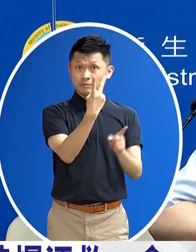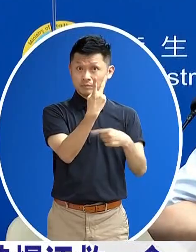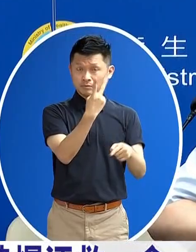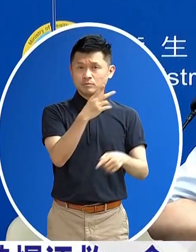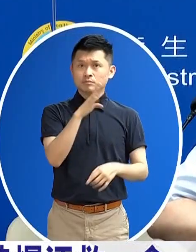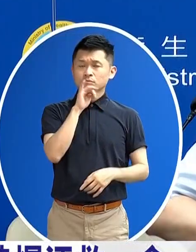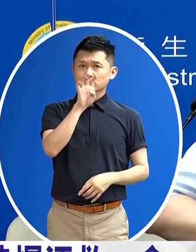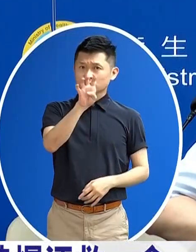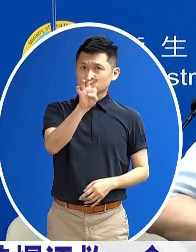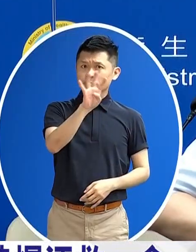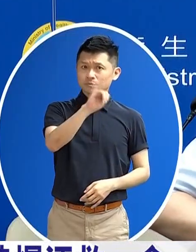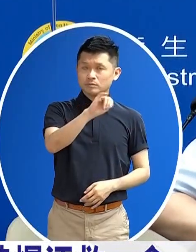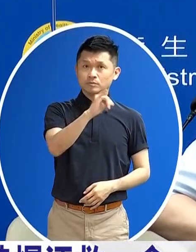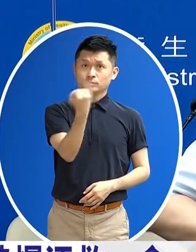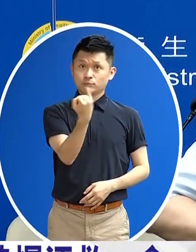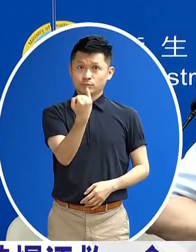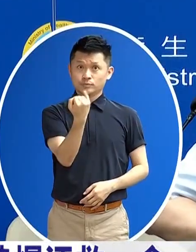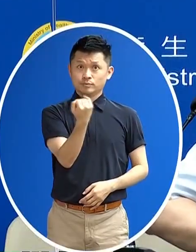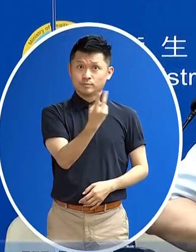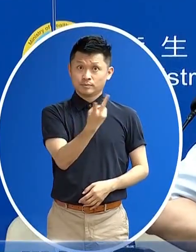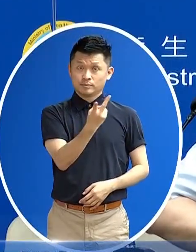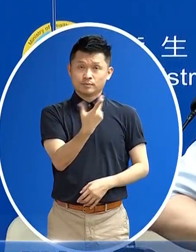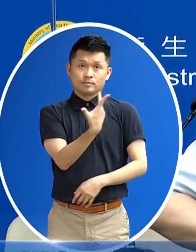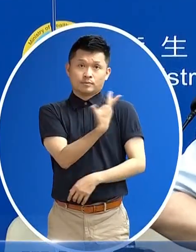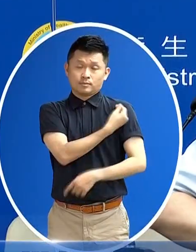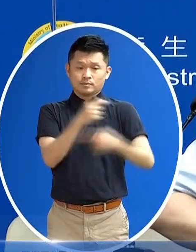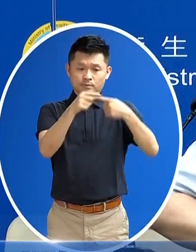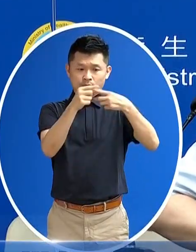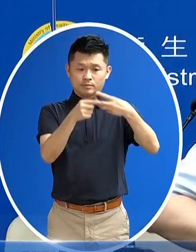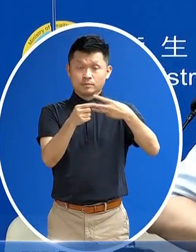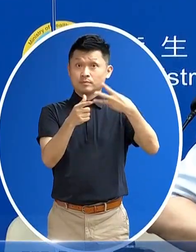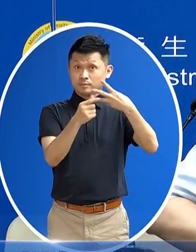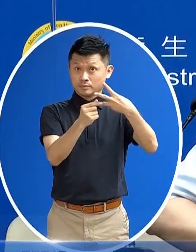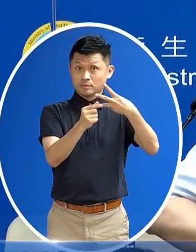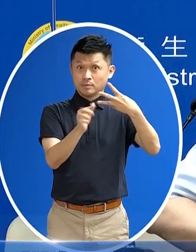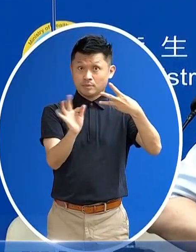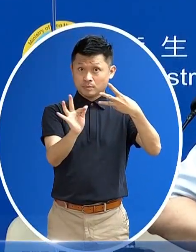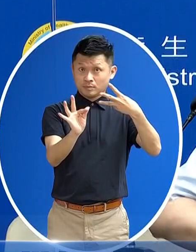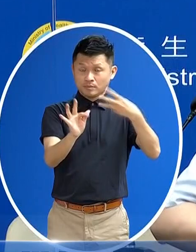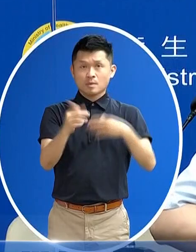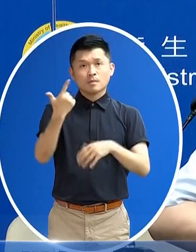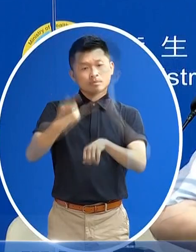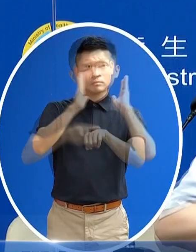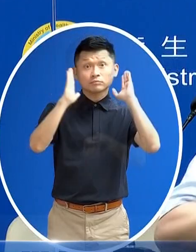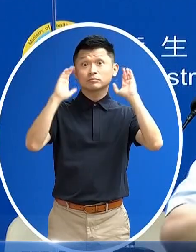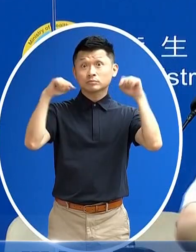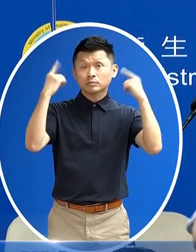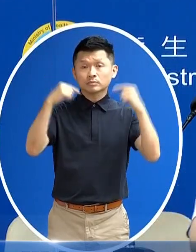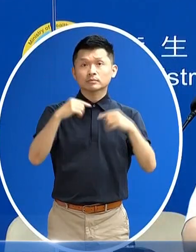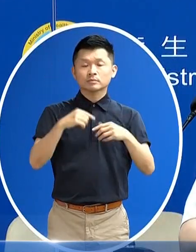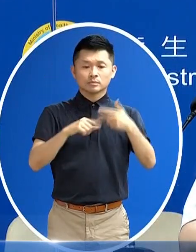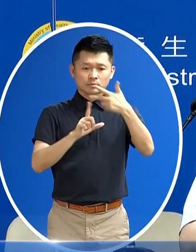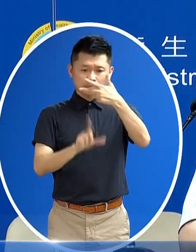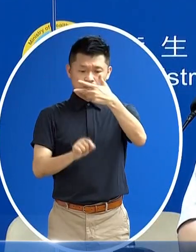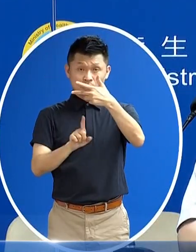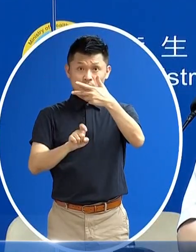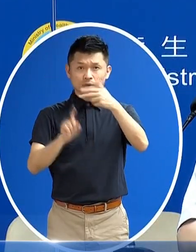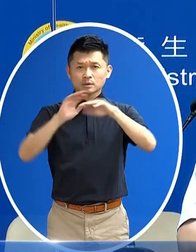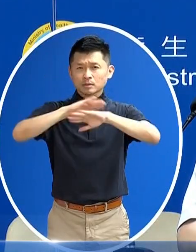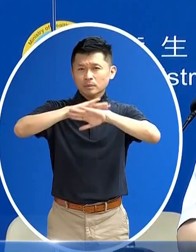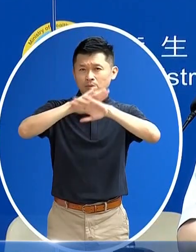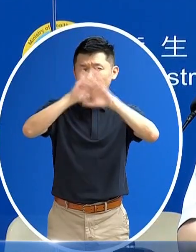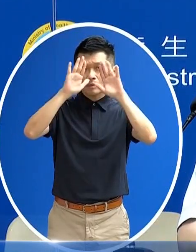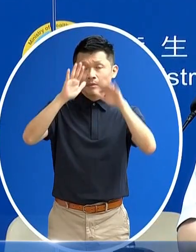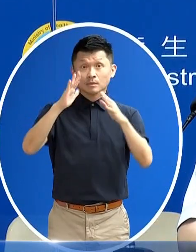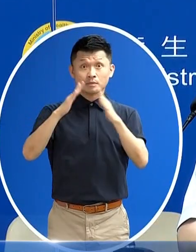日。 50多岁的女性本身有接种3剂的疫苗，那没有慢性病史，不过在7月11号的凌晨就被